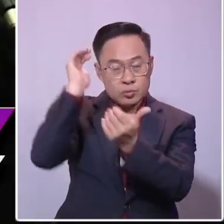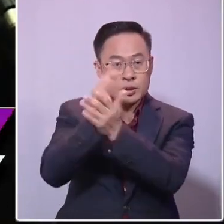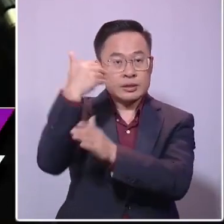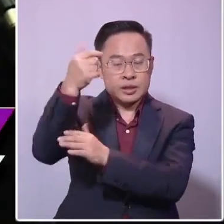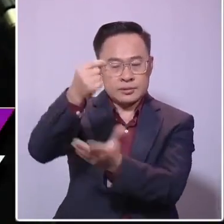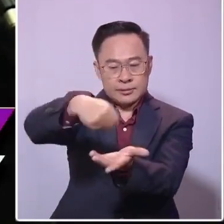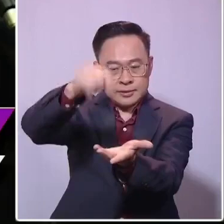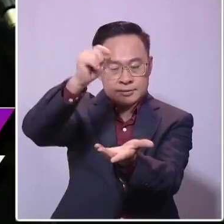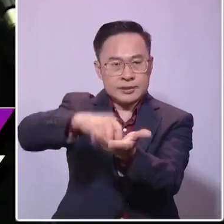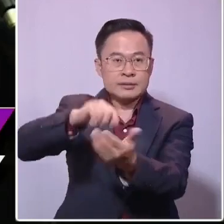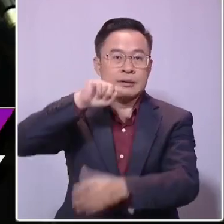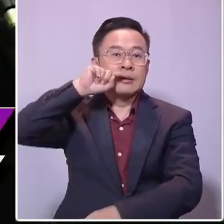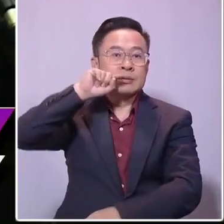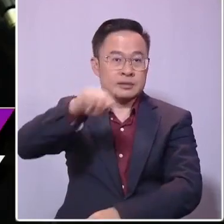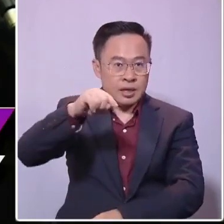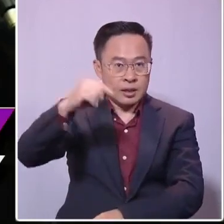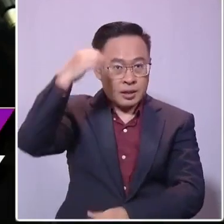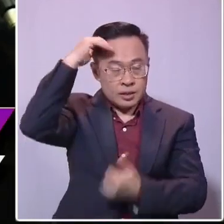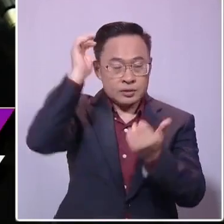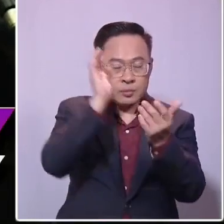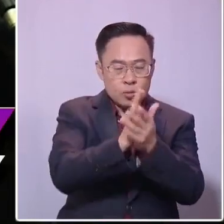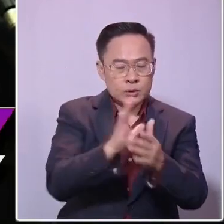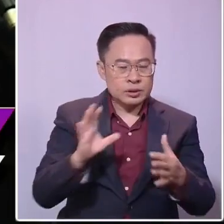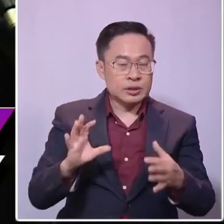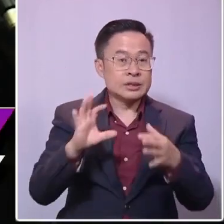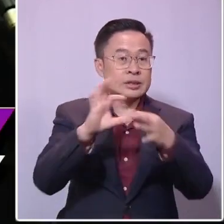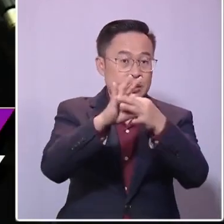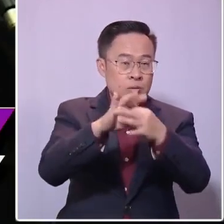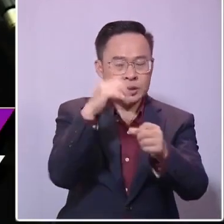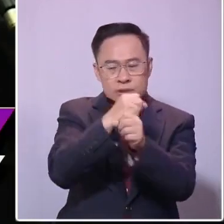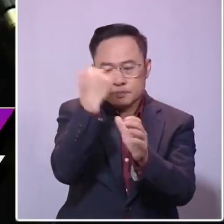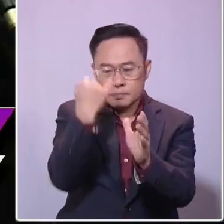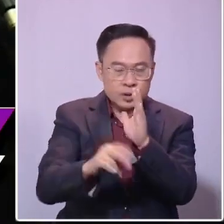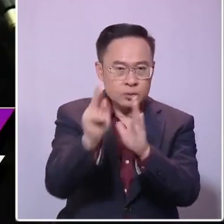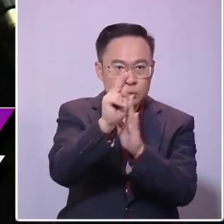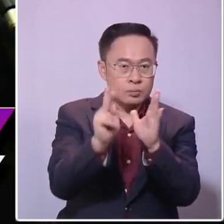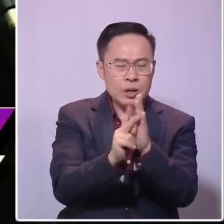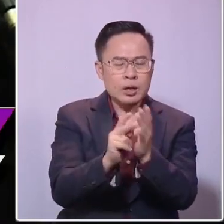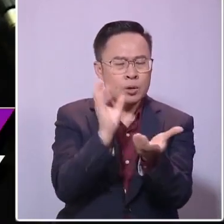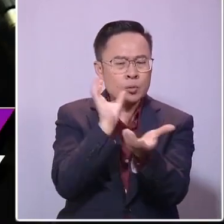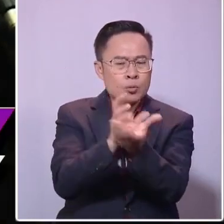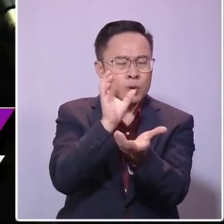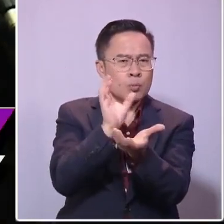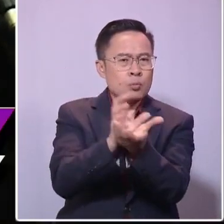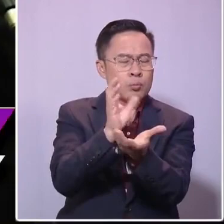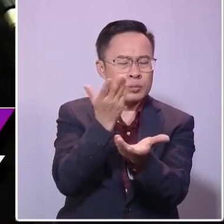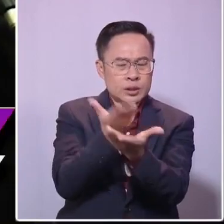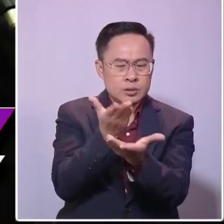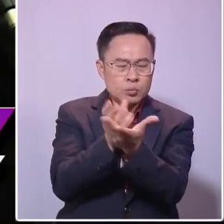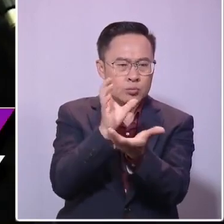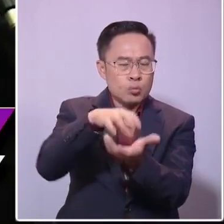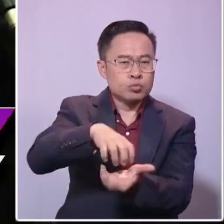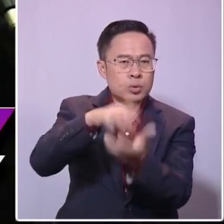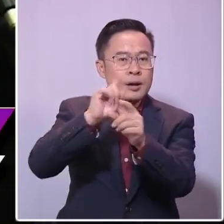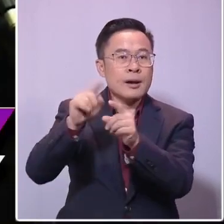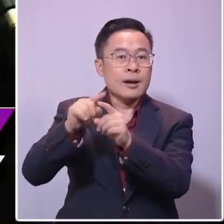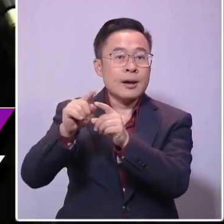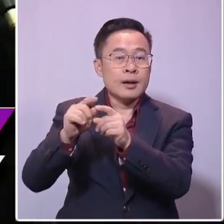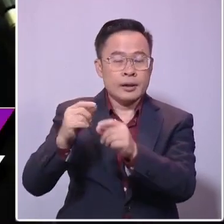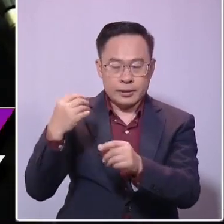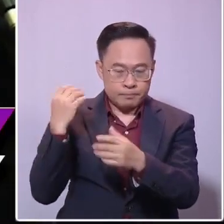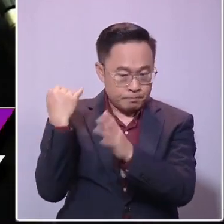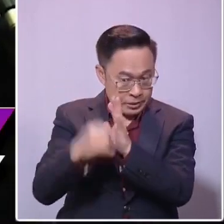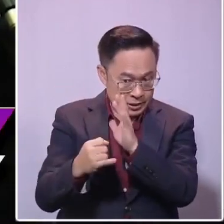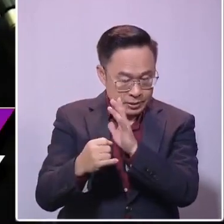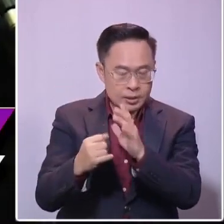ตำรวจแห่งชาตินะคะโดยให้ข้าราชการตำรวจ 8นายอืปฏิบัติราชการที่ศูนย์ปฏิบัติสำนักงานตำรวจ